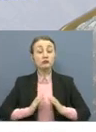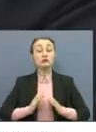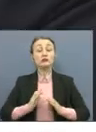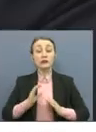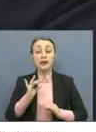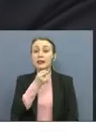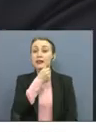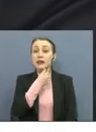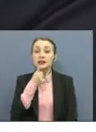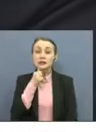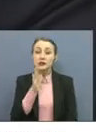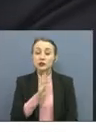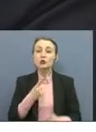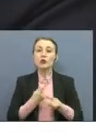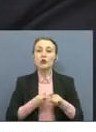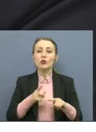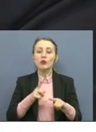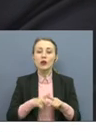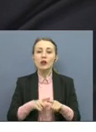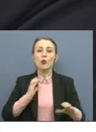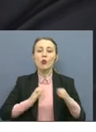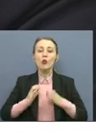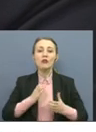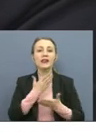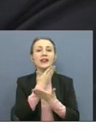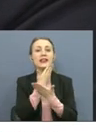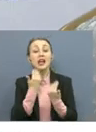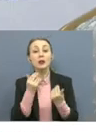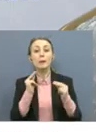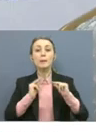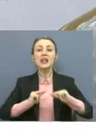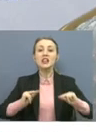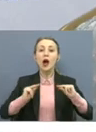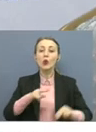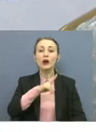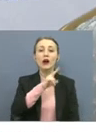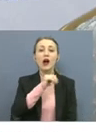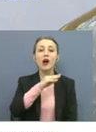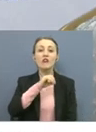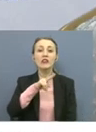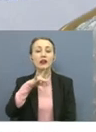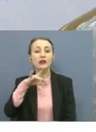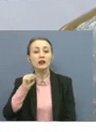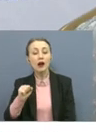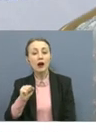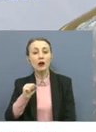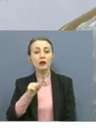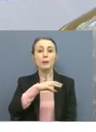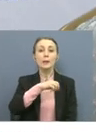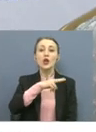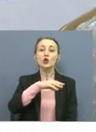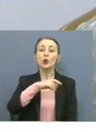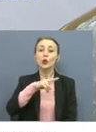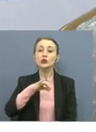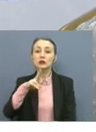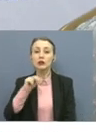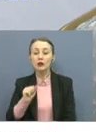керек. Кейбіреулер ол педагог дайындаймыз дейді. Не кафедра педагогикасы жоқ. Не